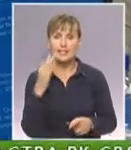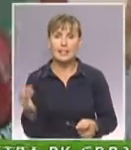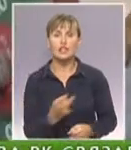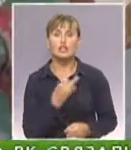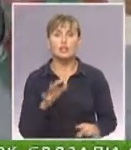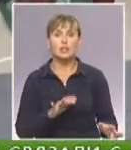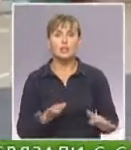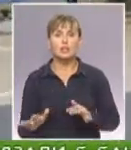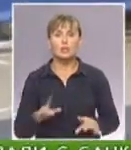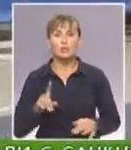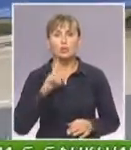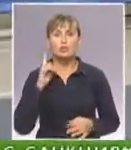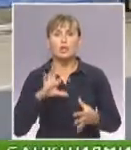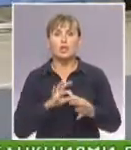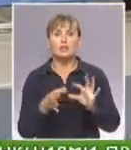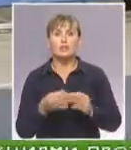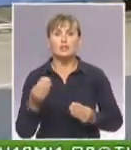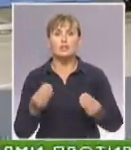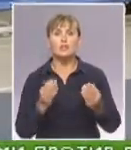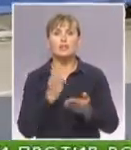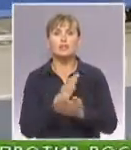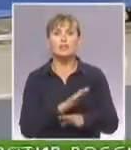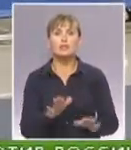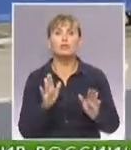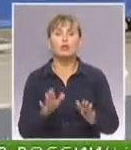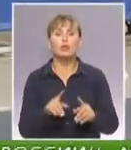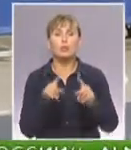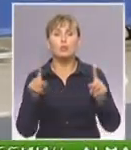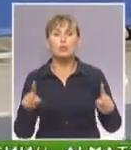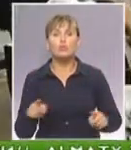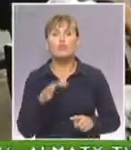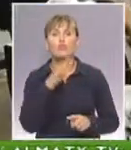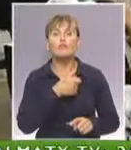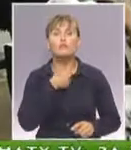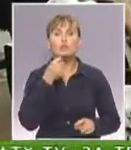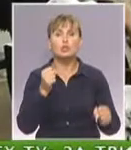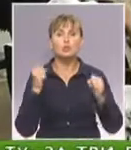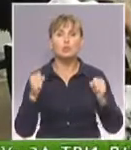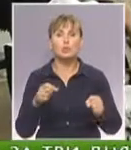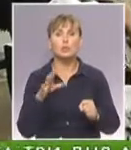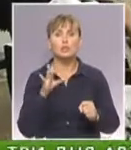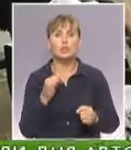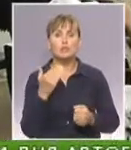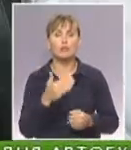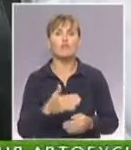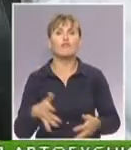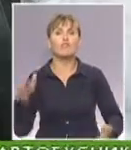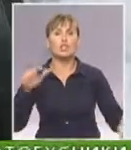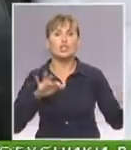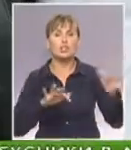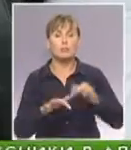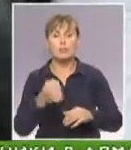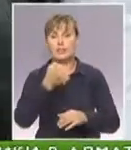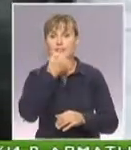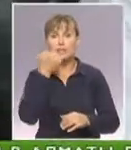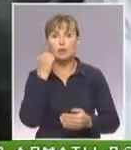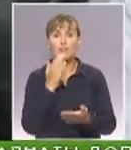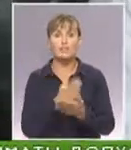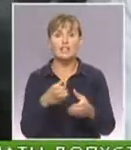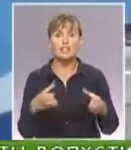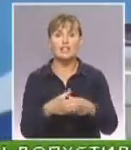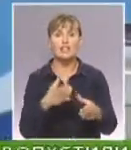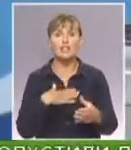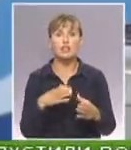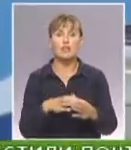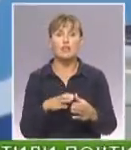мероприятия. Юношеские Олимпийские игры являются не только путевкой во взрослый спорт, но и к его вершинам. Например, в Сингапуре в составе нашей